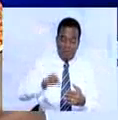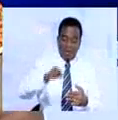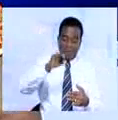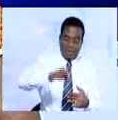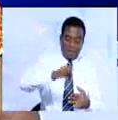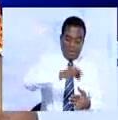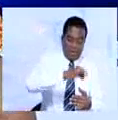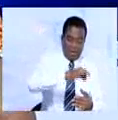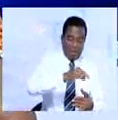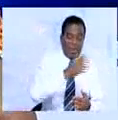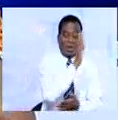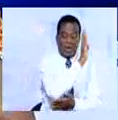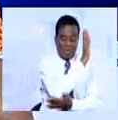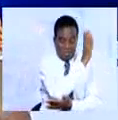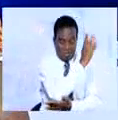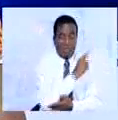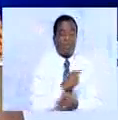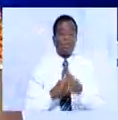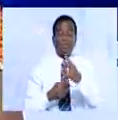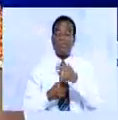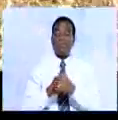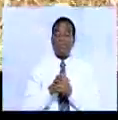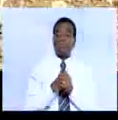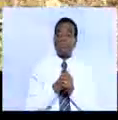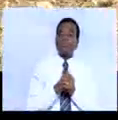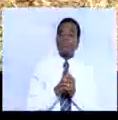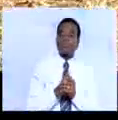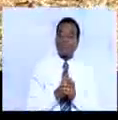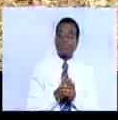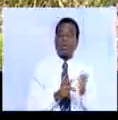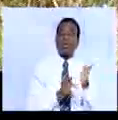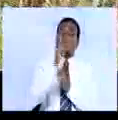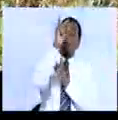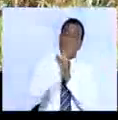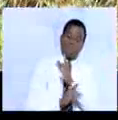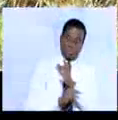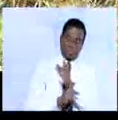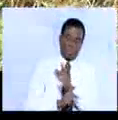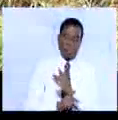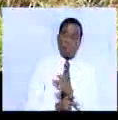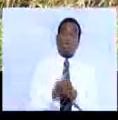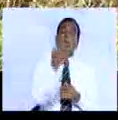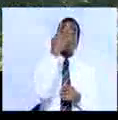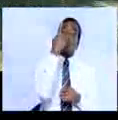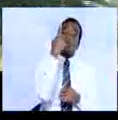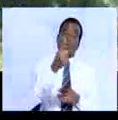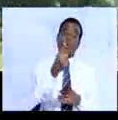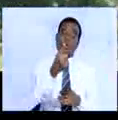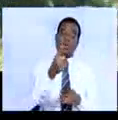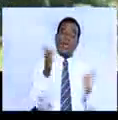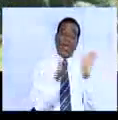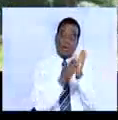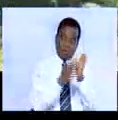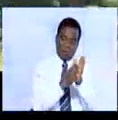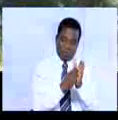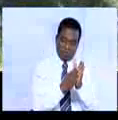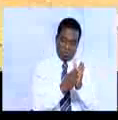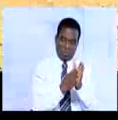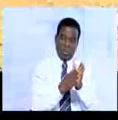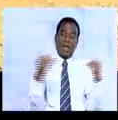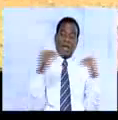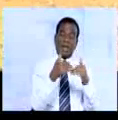couvert forestier, nous dit Abou Sanogo. Le projet Une école 5 hectares de forêt, lancé au collège moderne